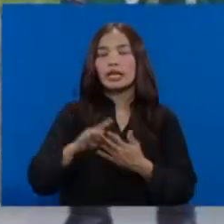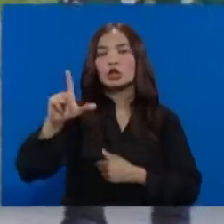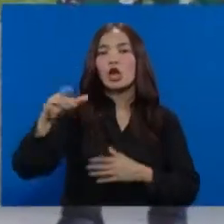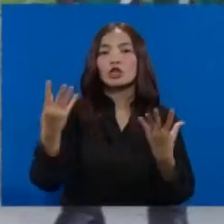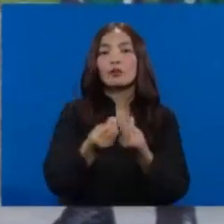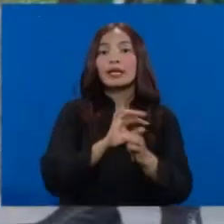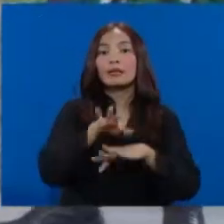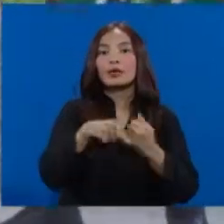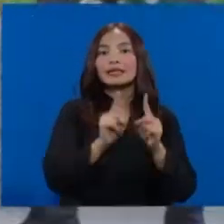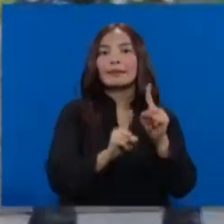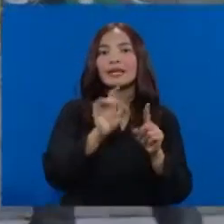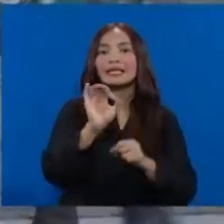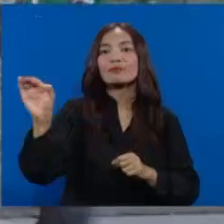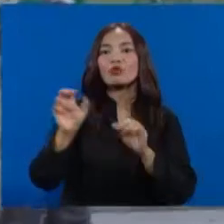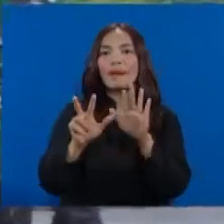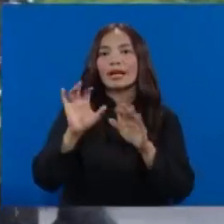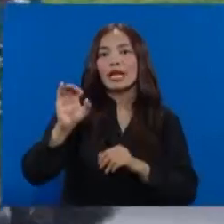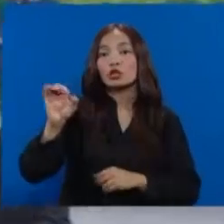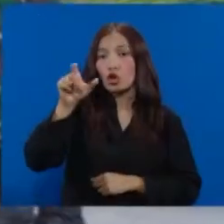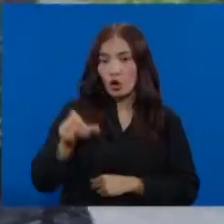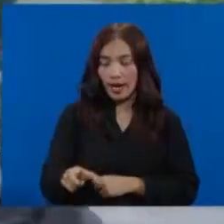berjumlah 11.800 orang.